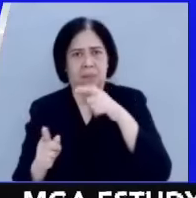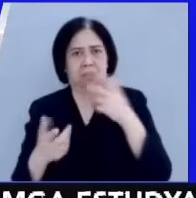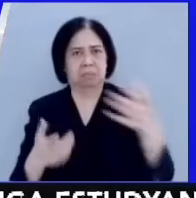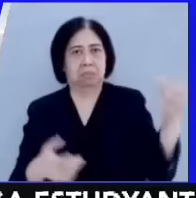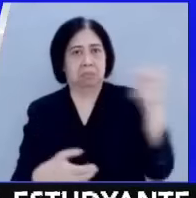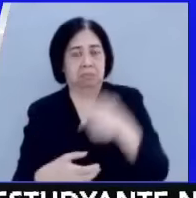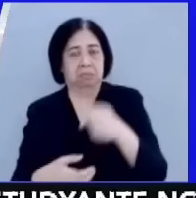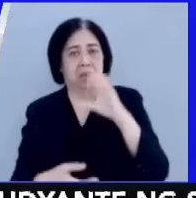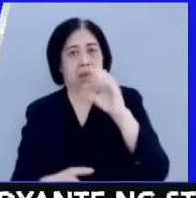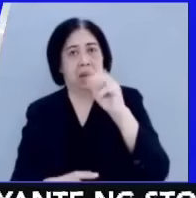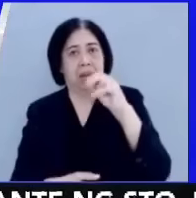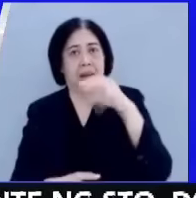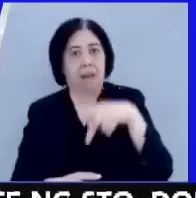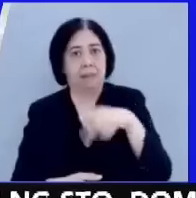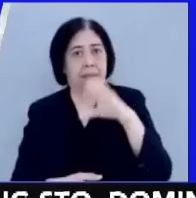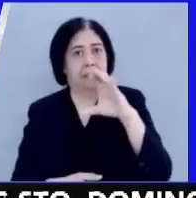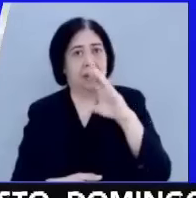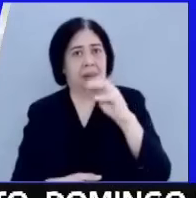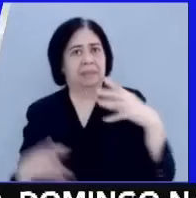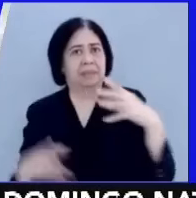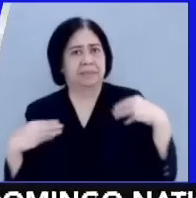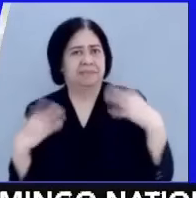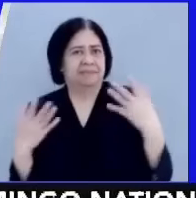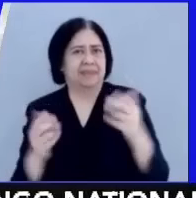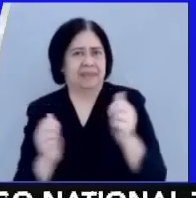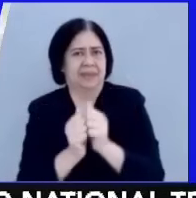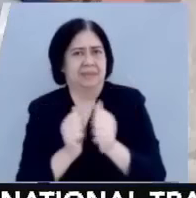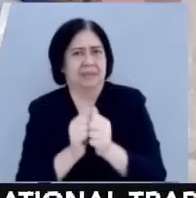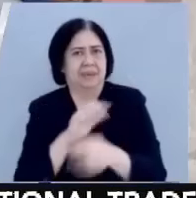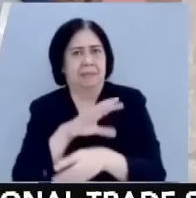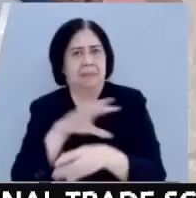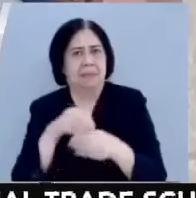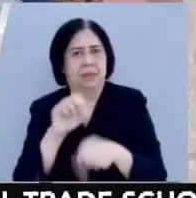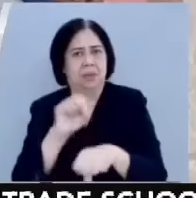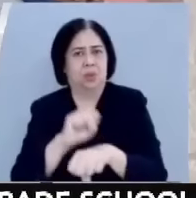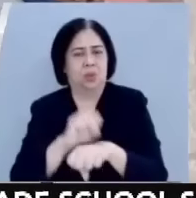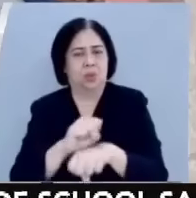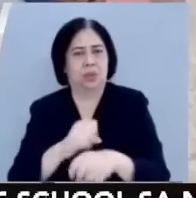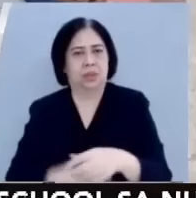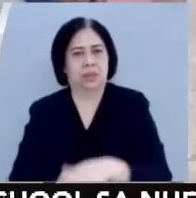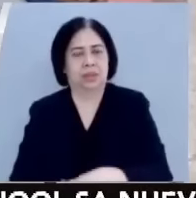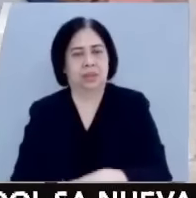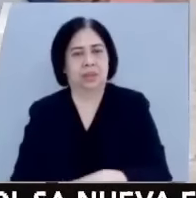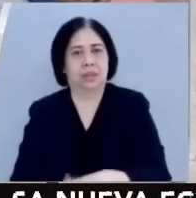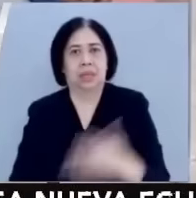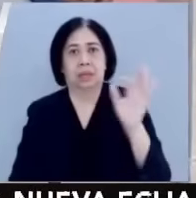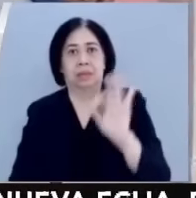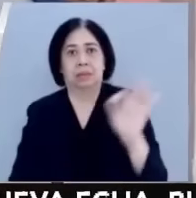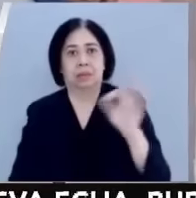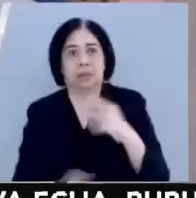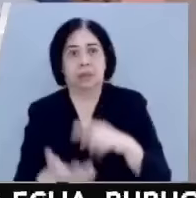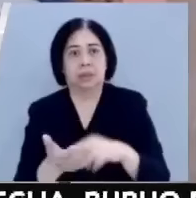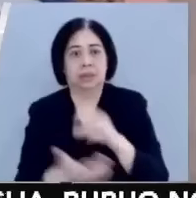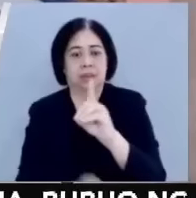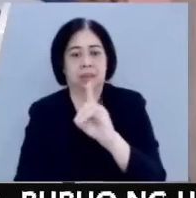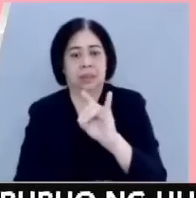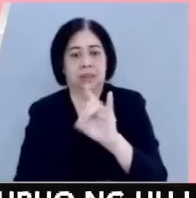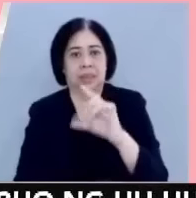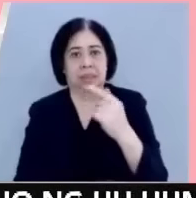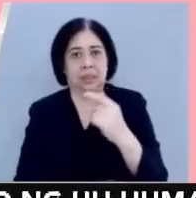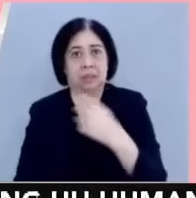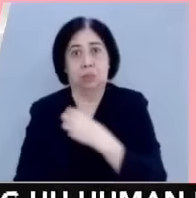sila but i accepted them Kasi kasama sa trabaho yan e ditong Biyernes po may sasakyang naka-register daw sa DG pulis ha